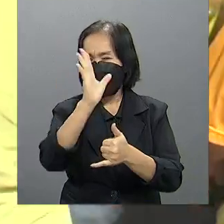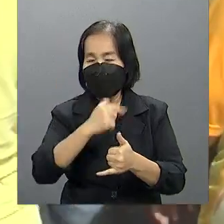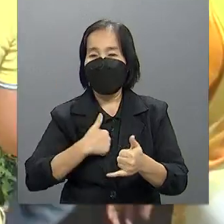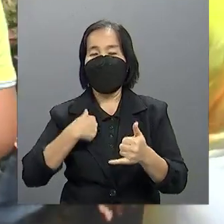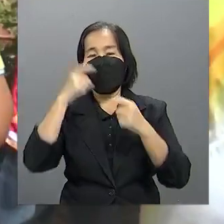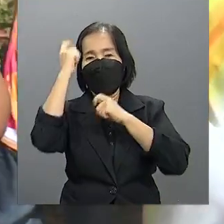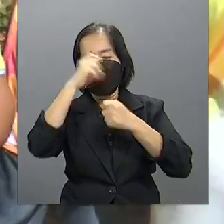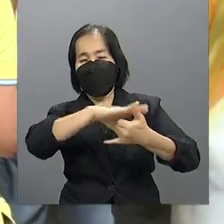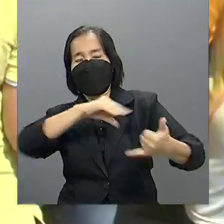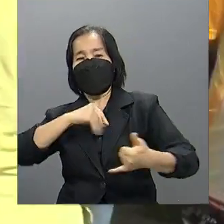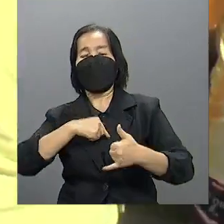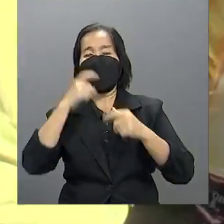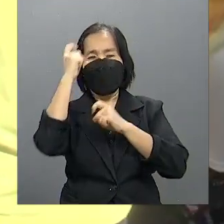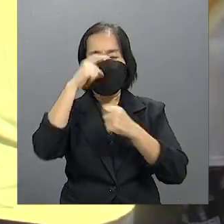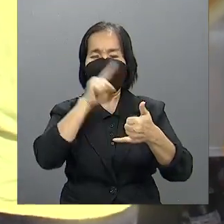ได้รับเชื้อได้ค่ะ